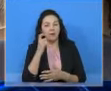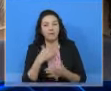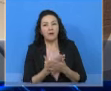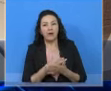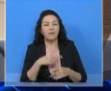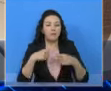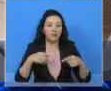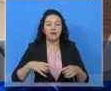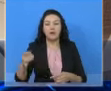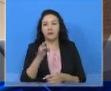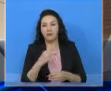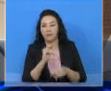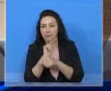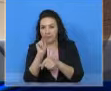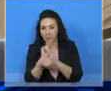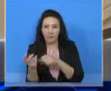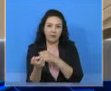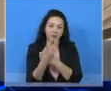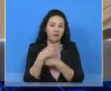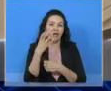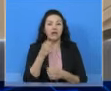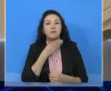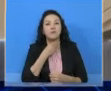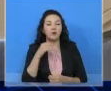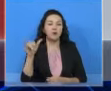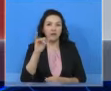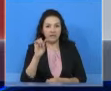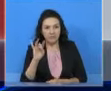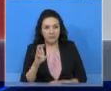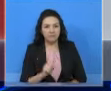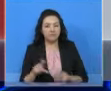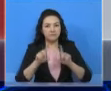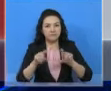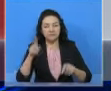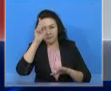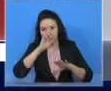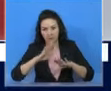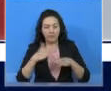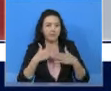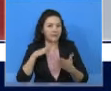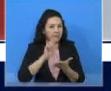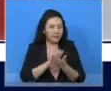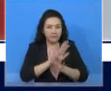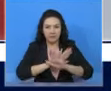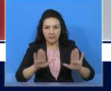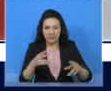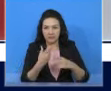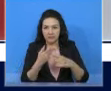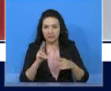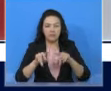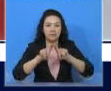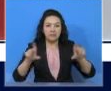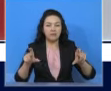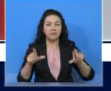перенять и ряд других районов. В частности, уже приезжали из Алги, Мартука и Уила. Здание государственное, мы не арендуем это здание. В